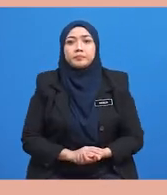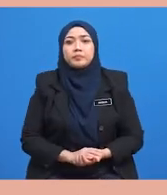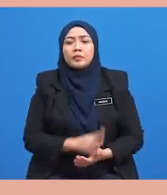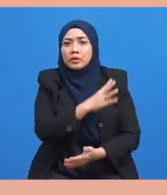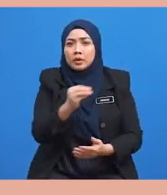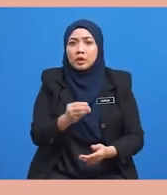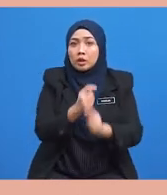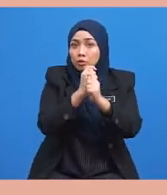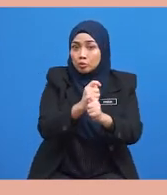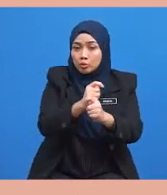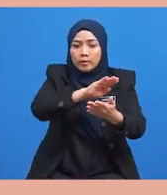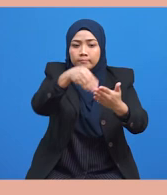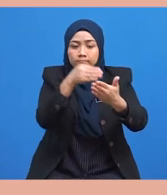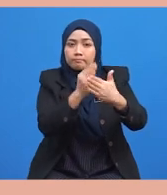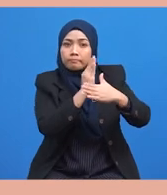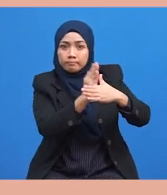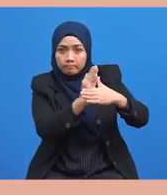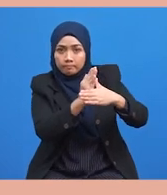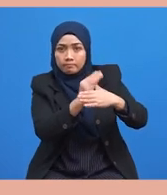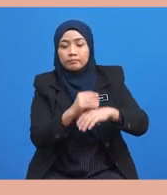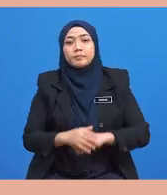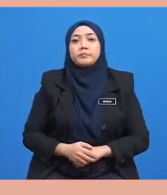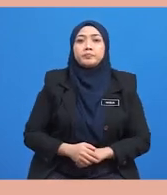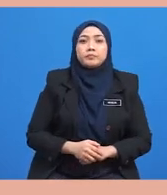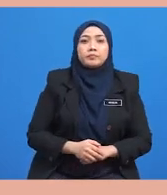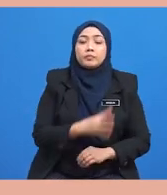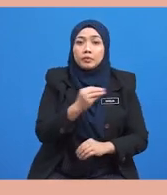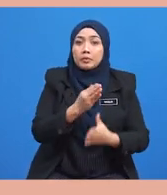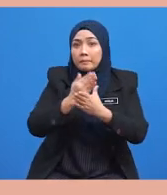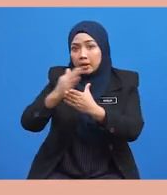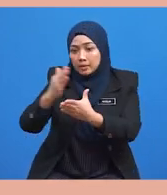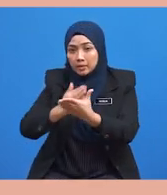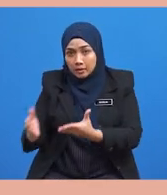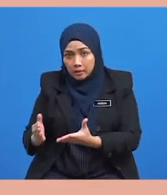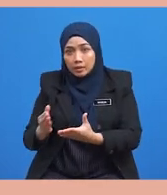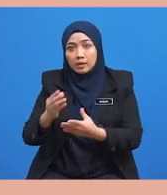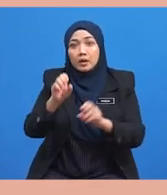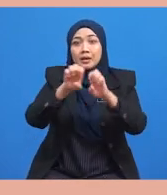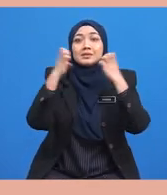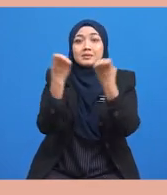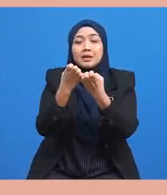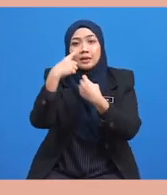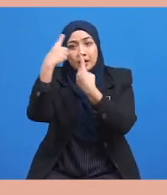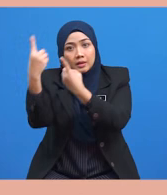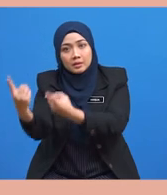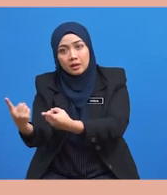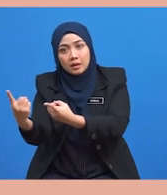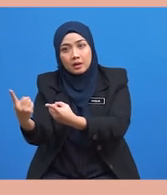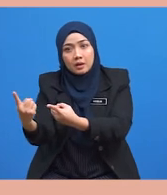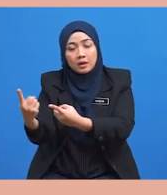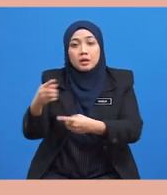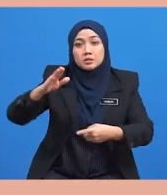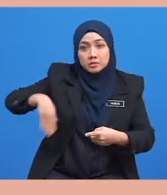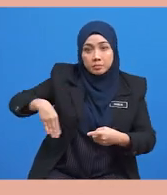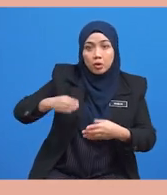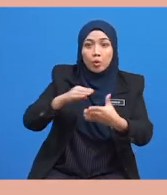tersebut. Seterusnya, bahagikan set data kepada dua bahagian, iaitu bahagian data sebelum median